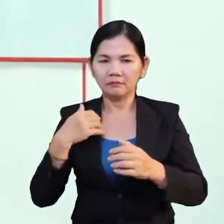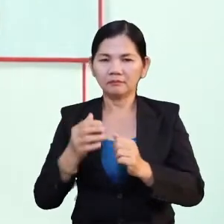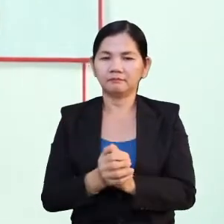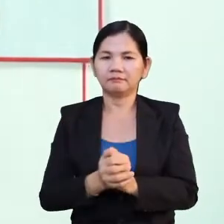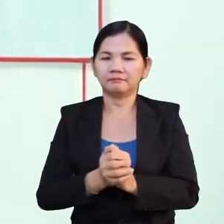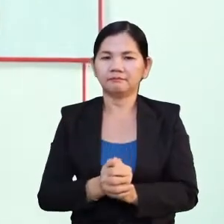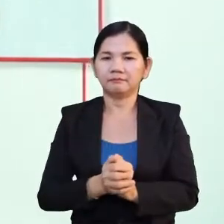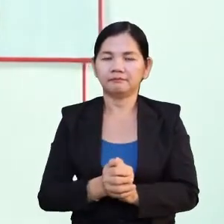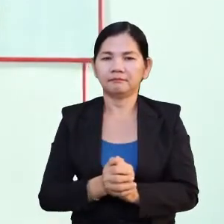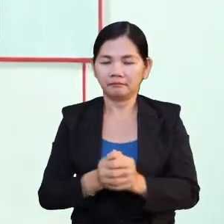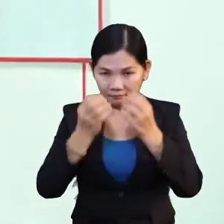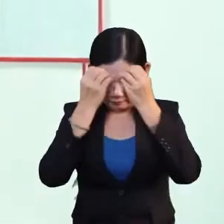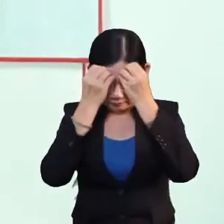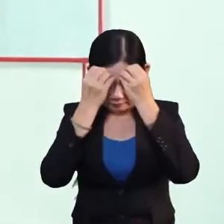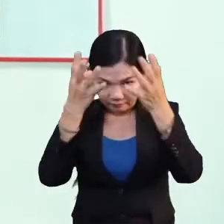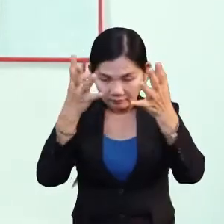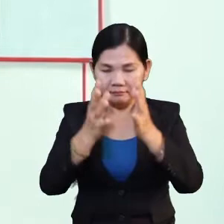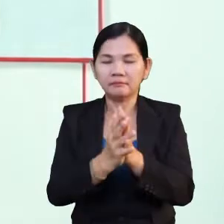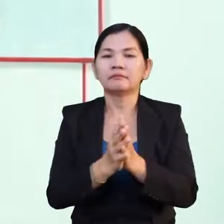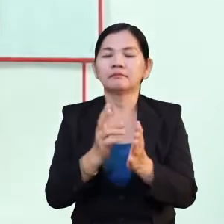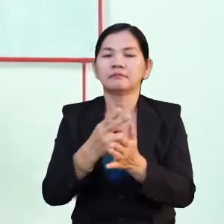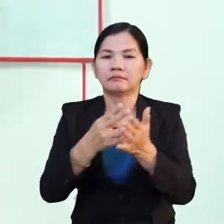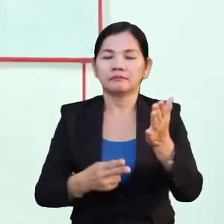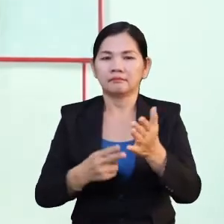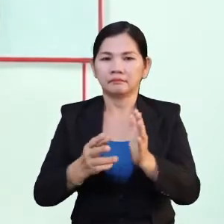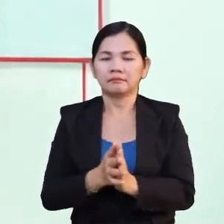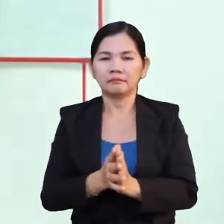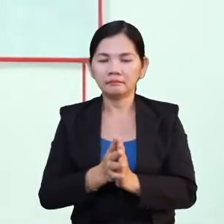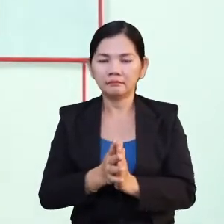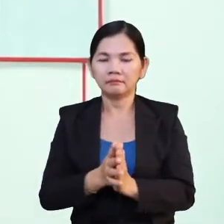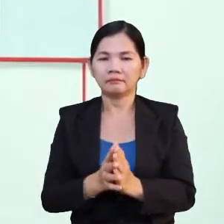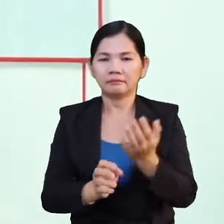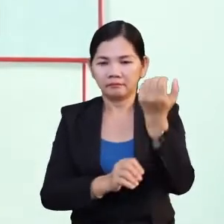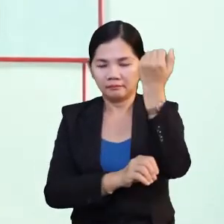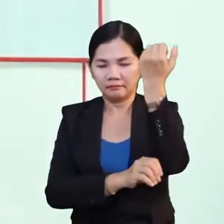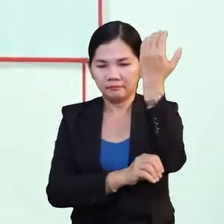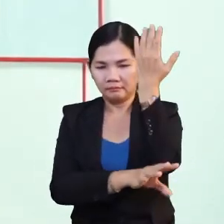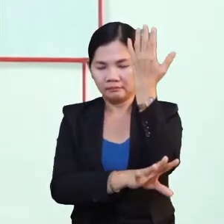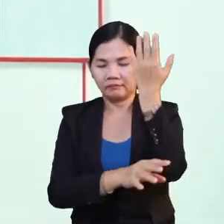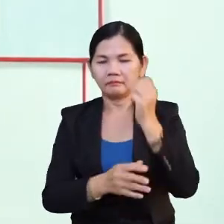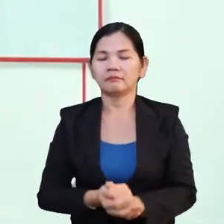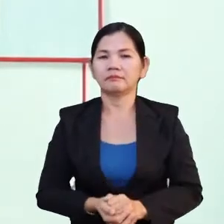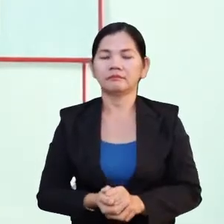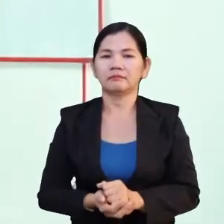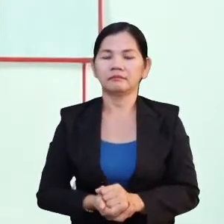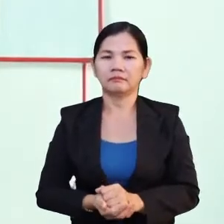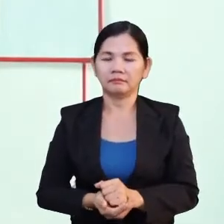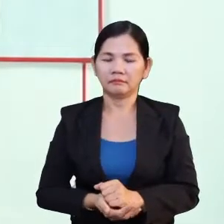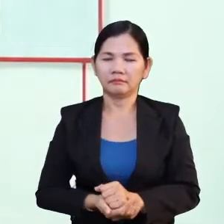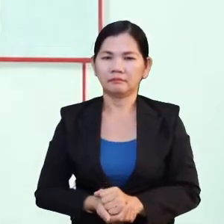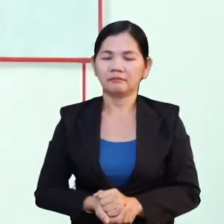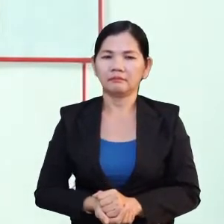ប្រាប់ដំណឹងថាយ៉ាងម៉េចកូនគឺភ្លើងសញ្ញាចរាចរណ៍គឺប្រាប់យ៉ាងម៉េច